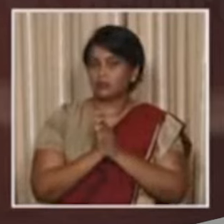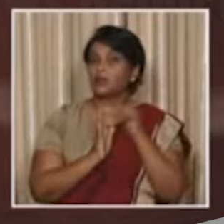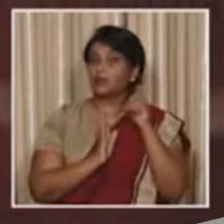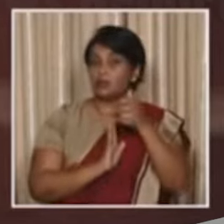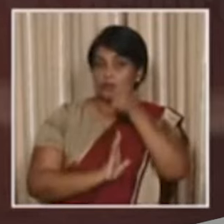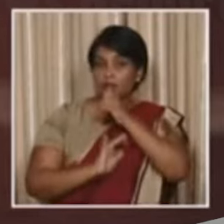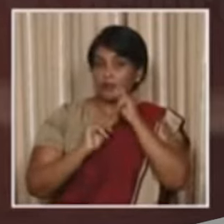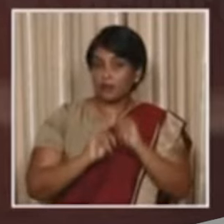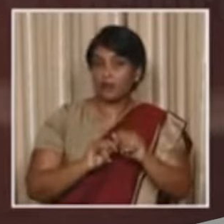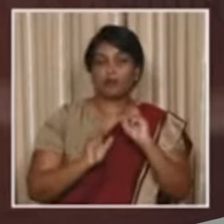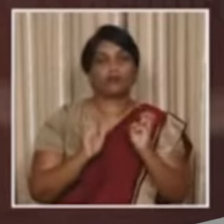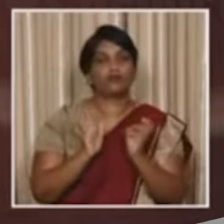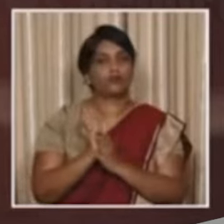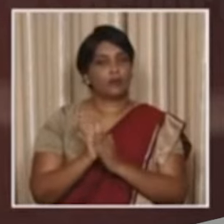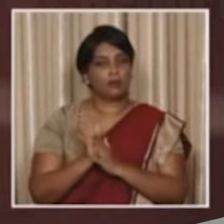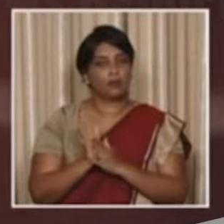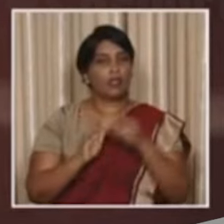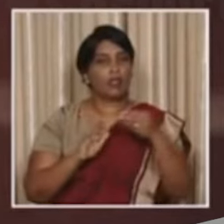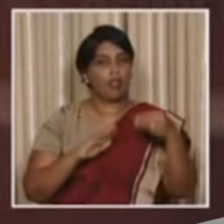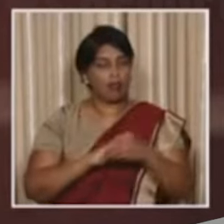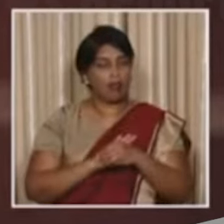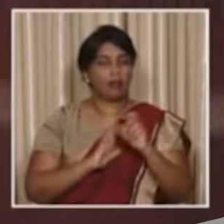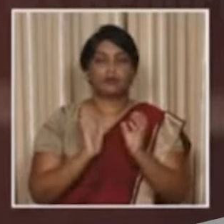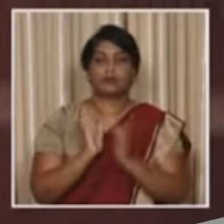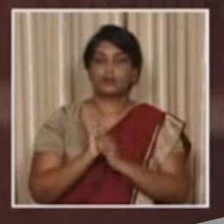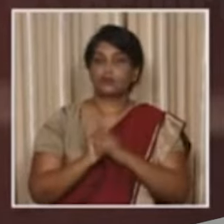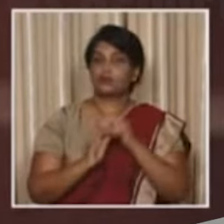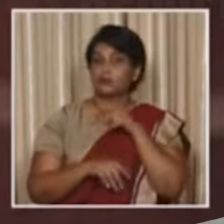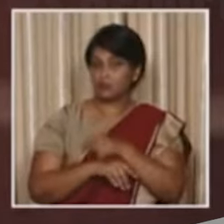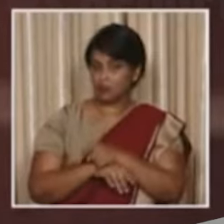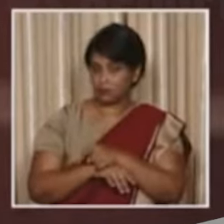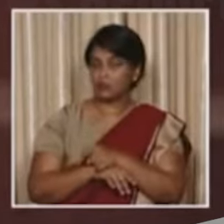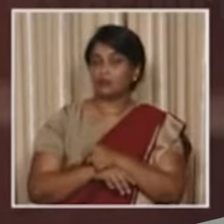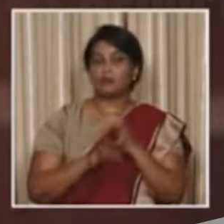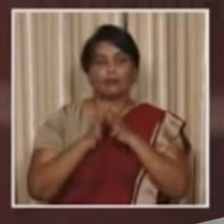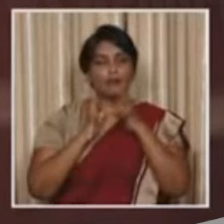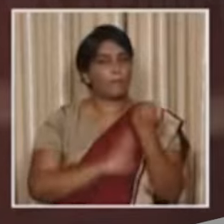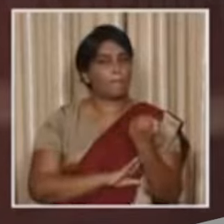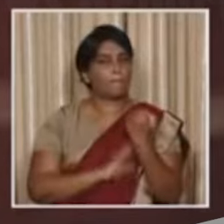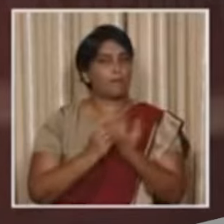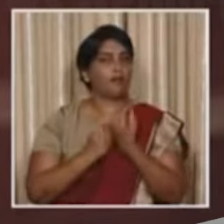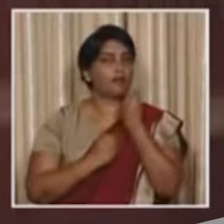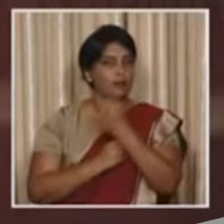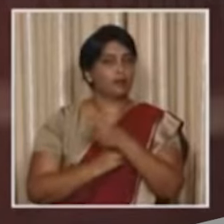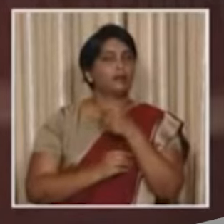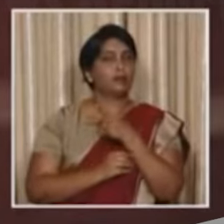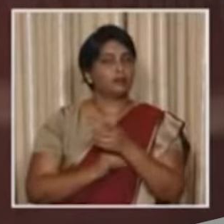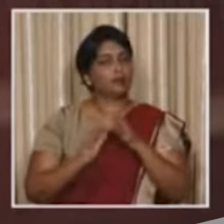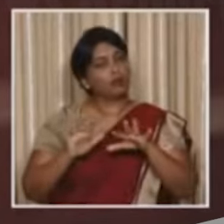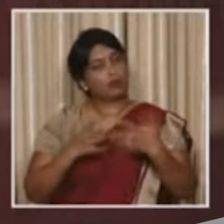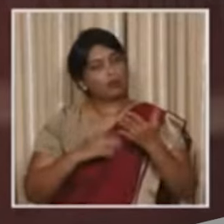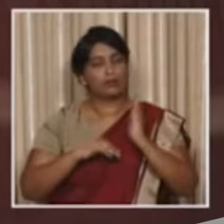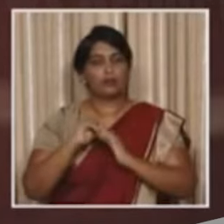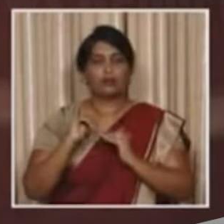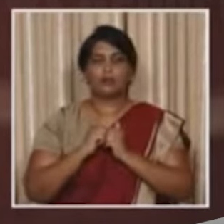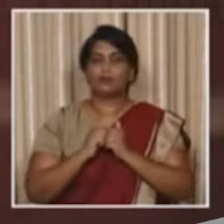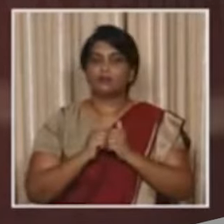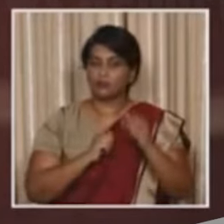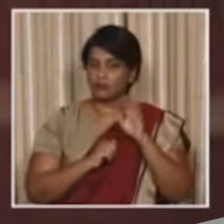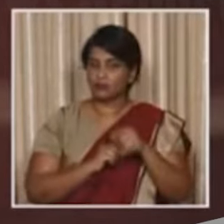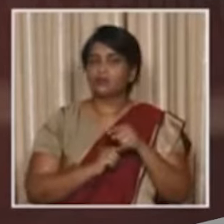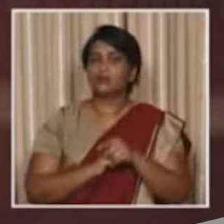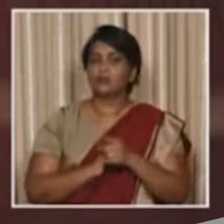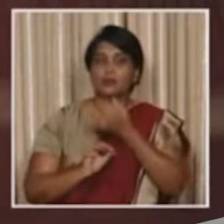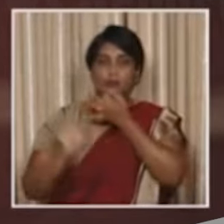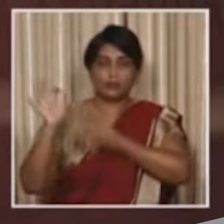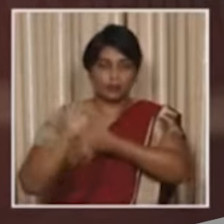දූෂණ විරෝධී කොමිසමට අල්ලසෝ දූෂණ කොමිසම් සභාවට විශාල බලතල දැන් දීලා තියෙනවා මේ ඕනෑම ක්‍රියාවක් සම්බන්ධව